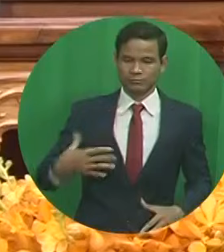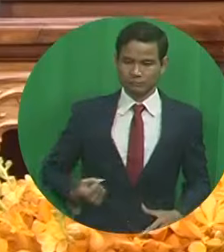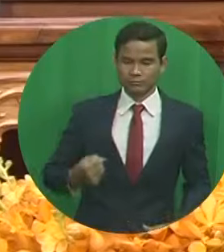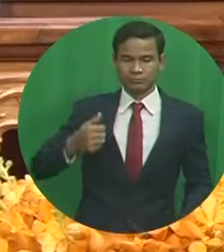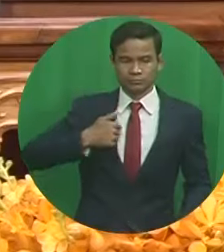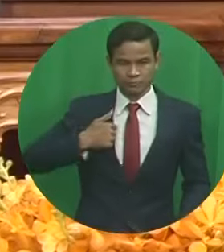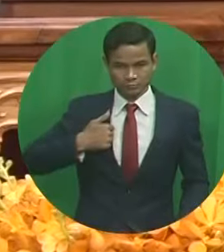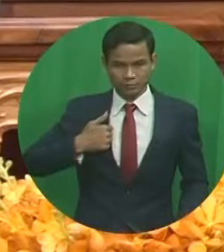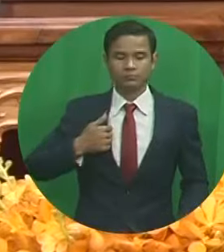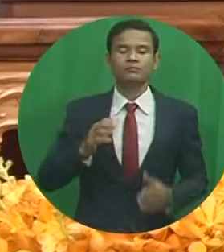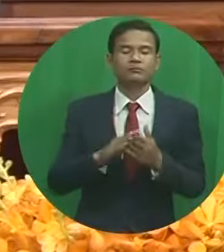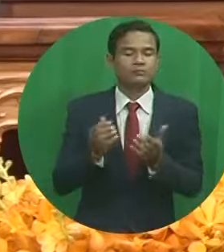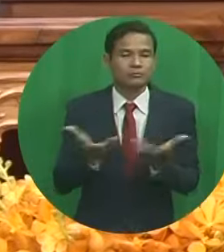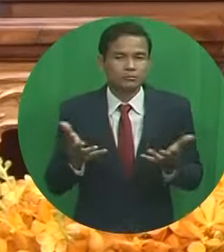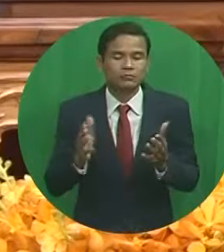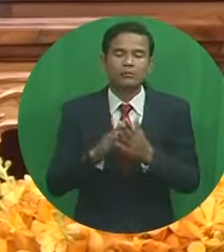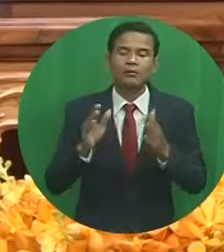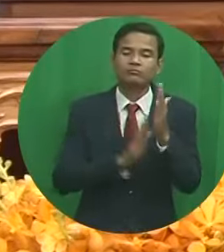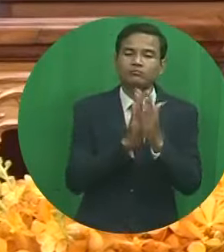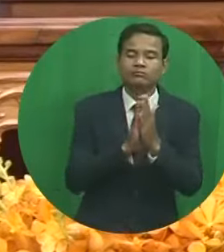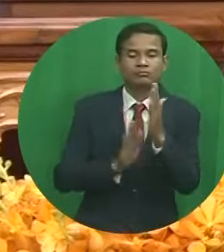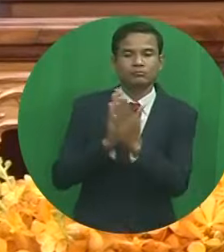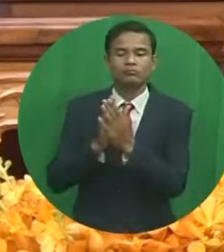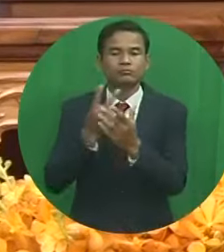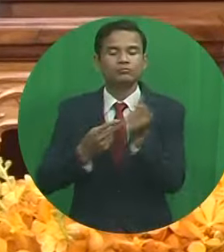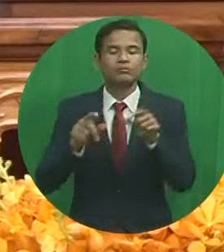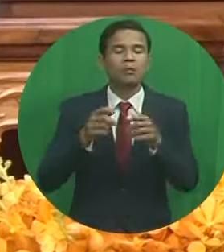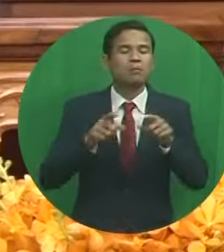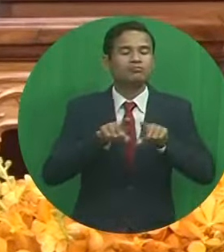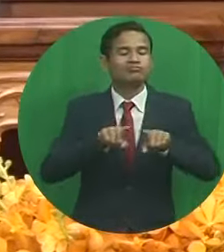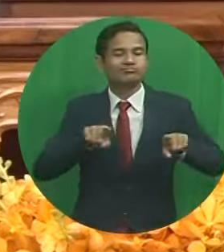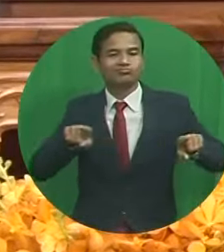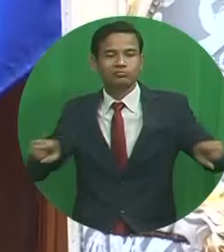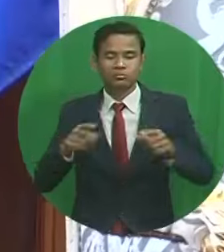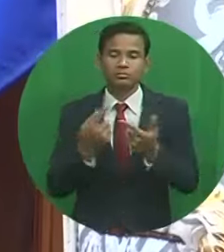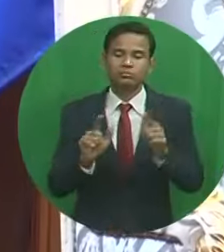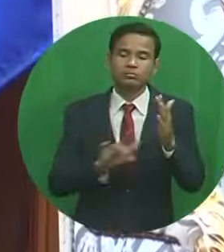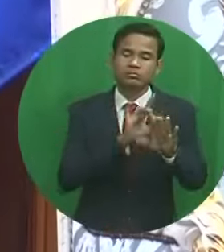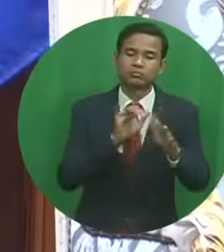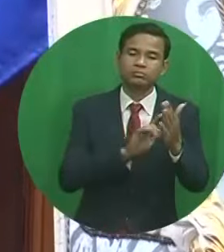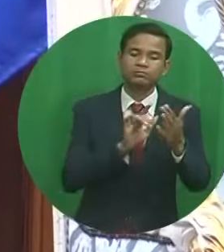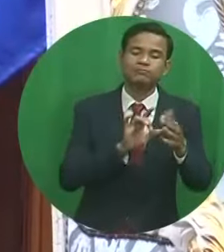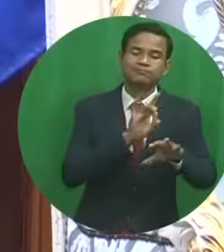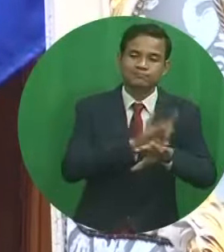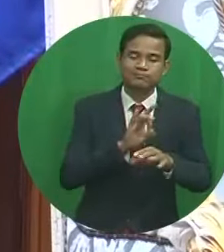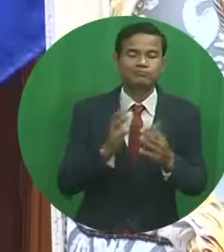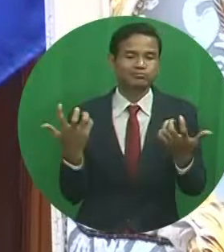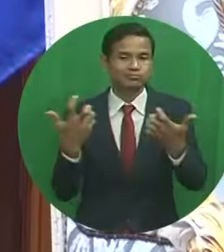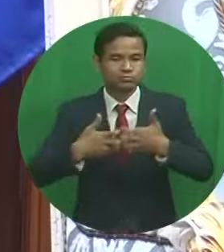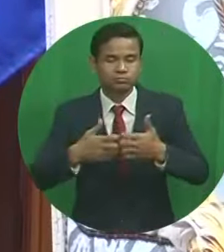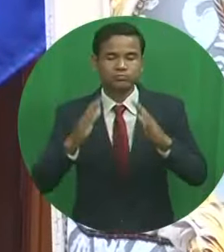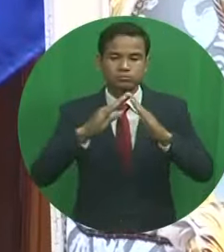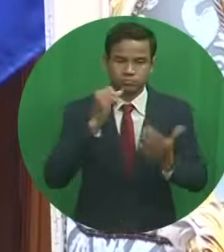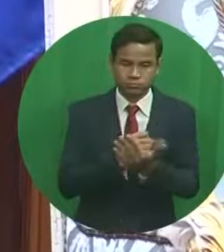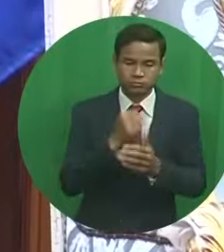ងកាណាដាទោះបីប្រទេសទាំងពីរនៅឆ្ងាយពីគ្នាក្តីប៉ុន្តែប្រទេសទាំងពីរបានភ្ជាប់ការទូតជាមួយគ្នាតាំងពី